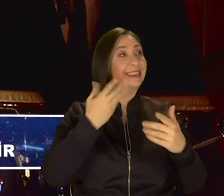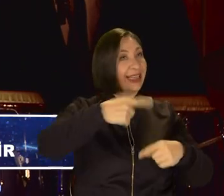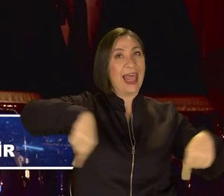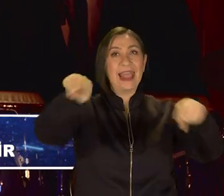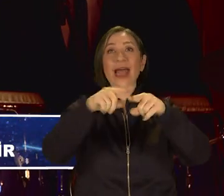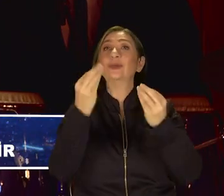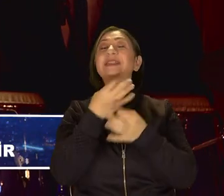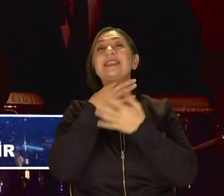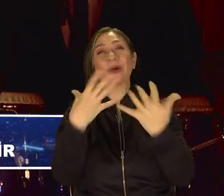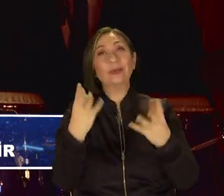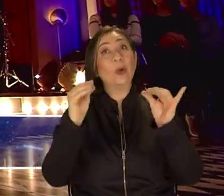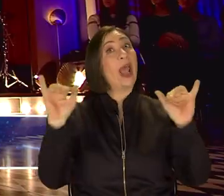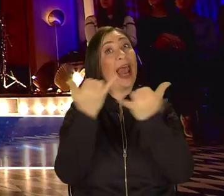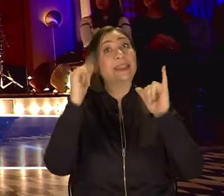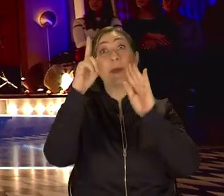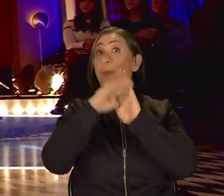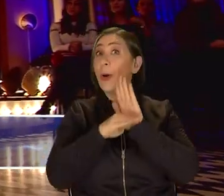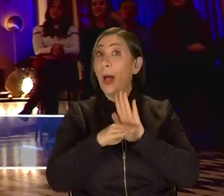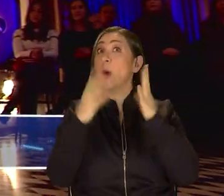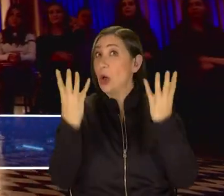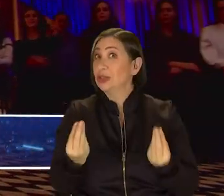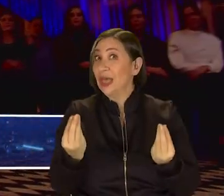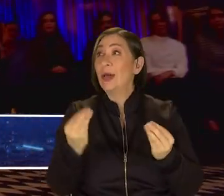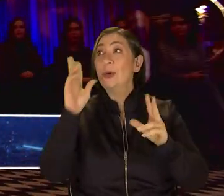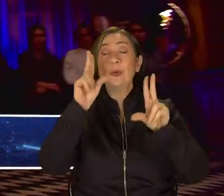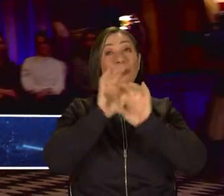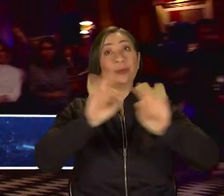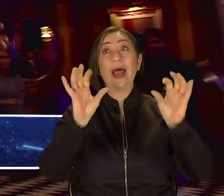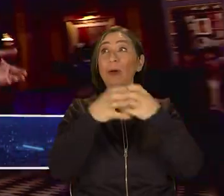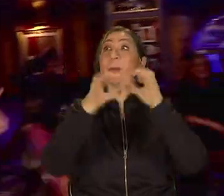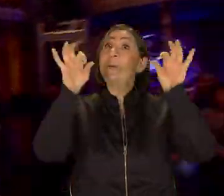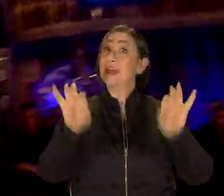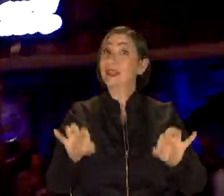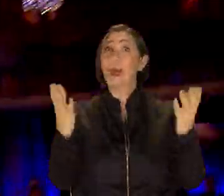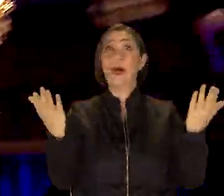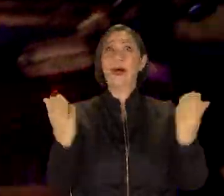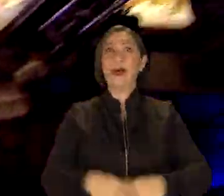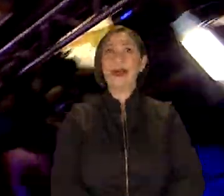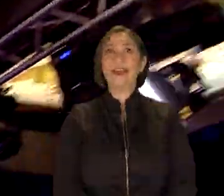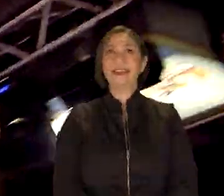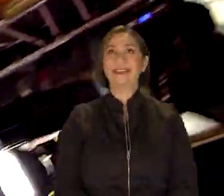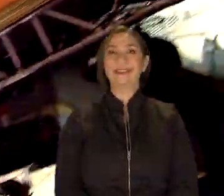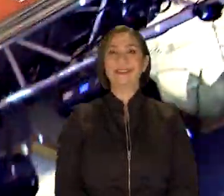izleyenlerimize çok teşekkür ediyoruz. Çok eğlenceli bir program olacak. Uykusuzlar Kulübü başlıyor.